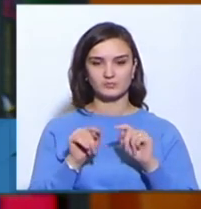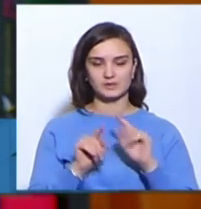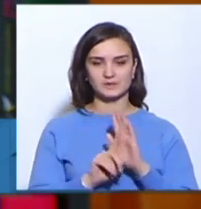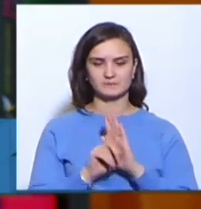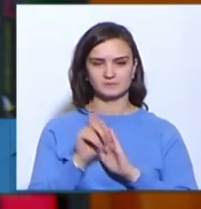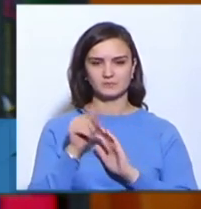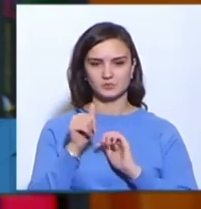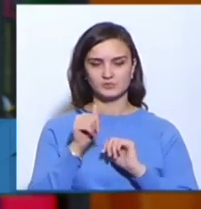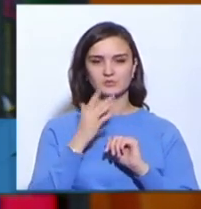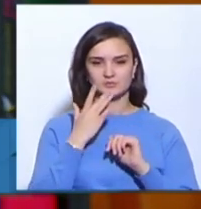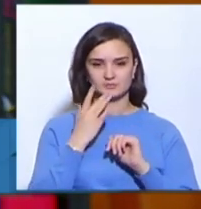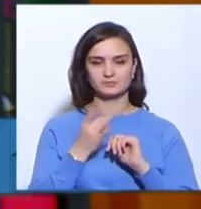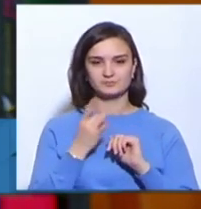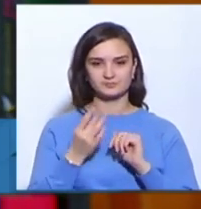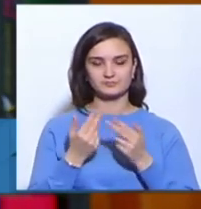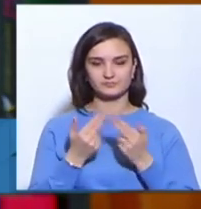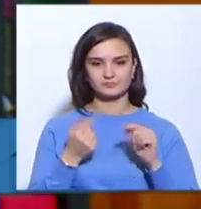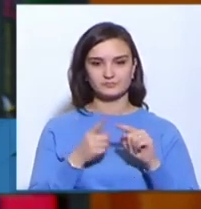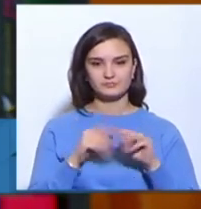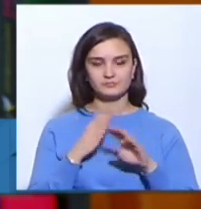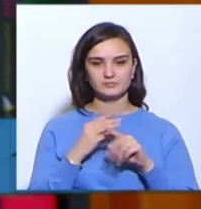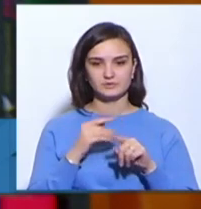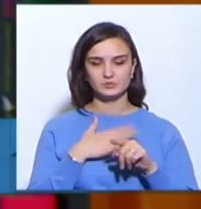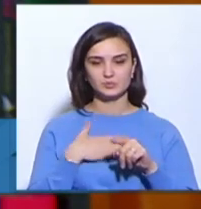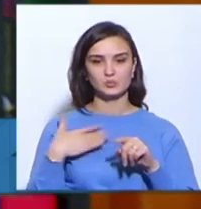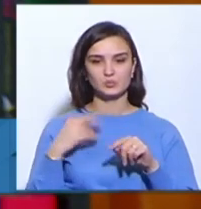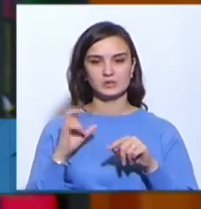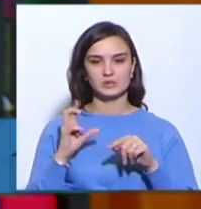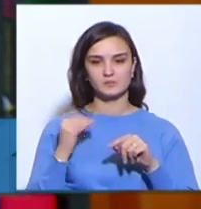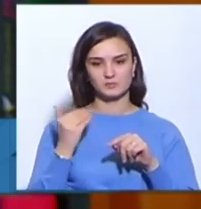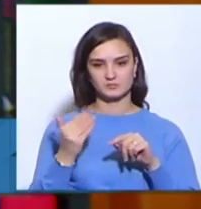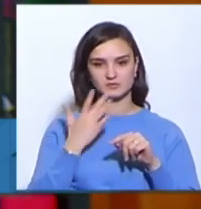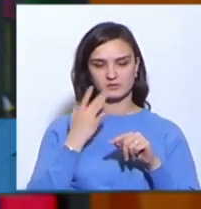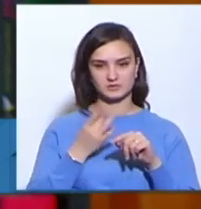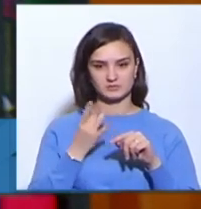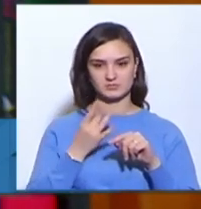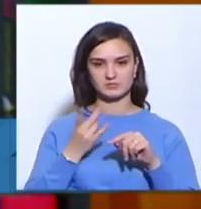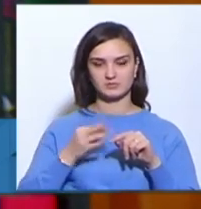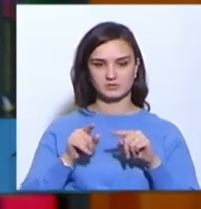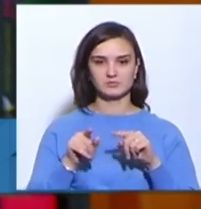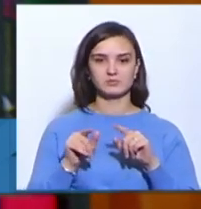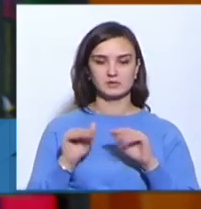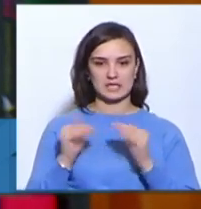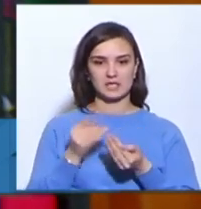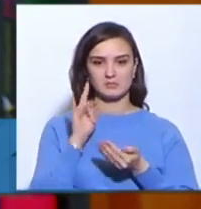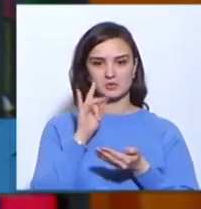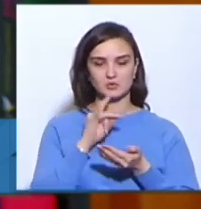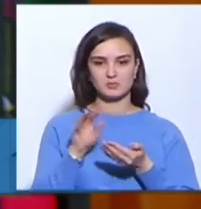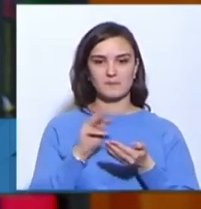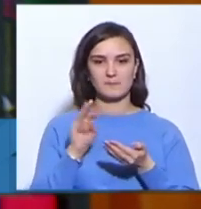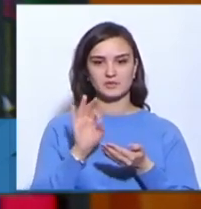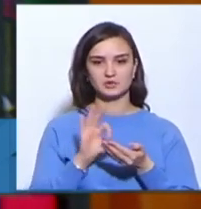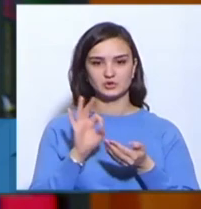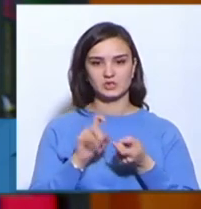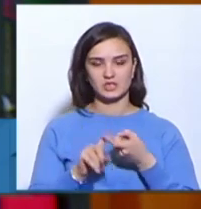როგორც ვარდისფერი ოქტომბერი და ეს არის ძუძუს კიბოს შესახებ ცნობიერების ამაღლების თვე. თუმცა ნაკლებია ცნობილი მარტის